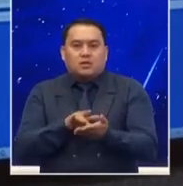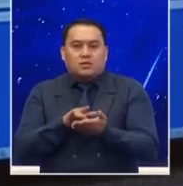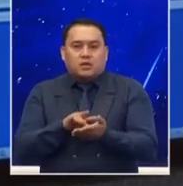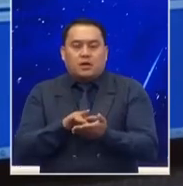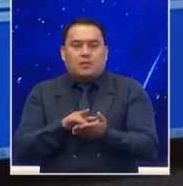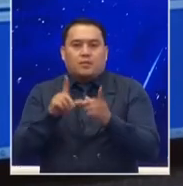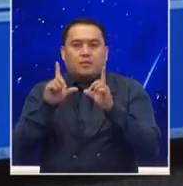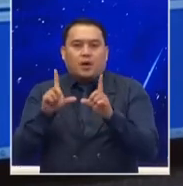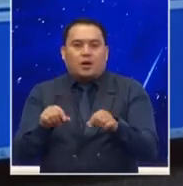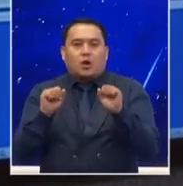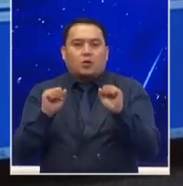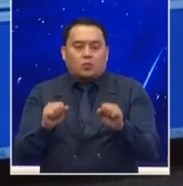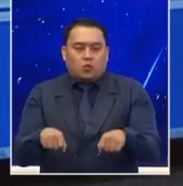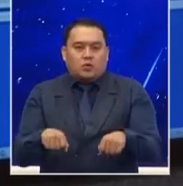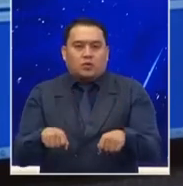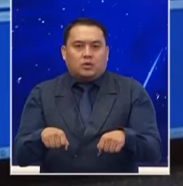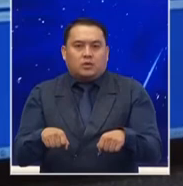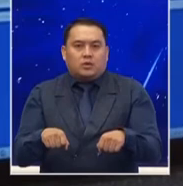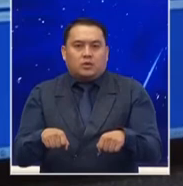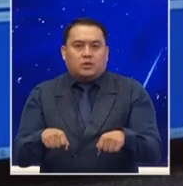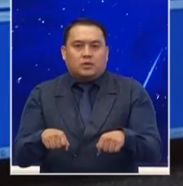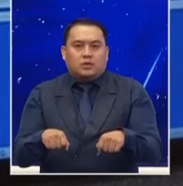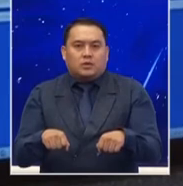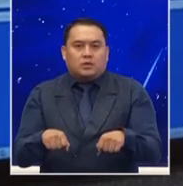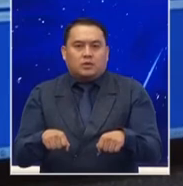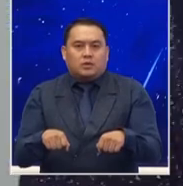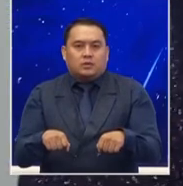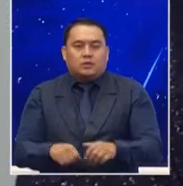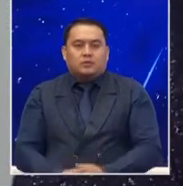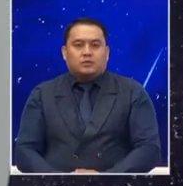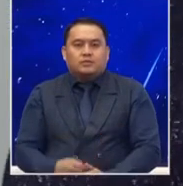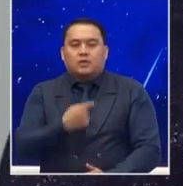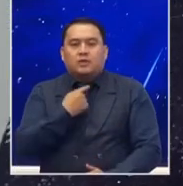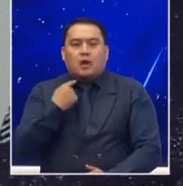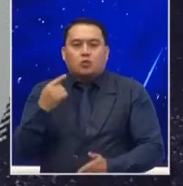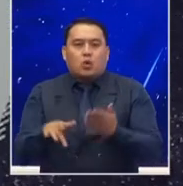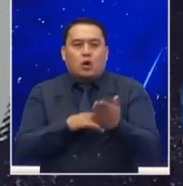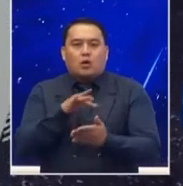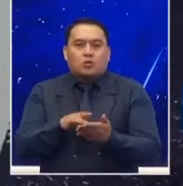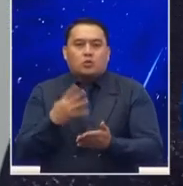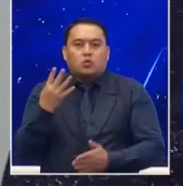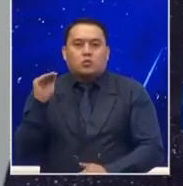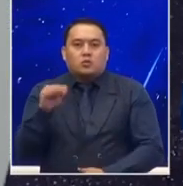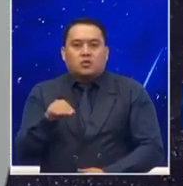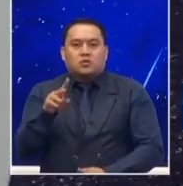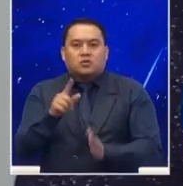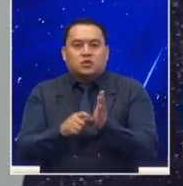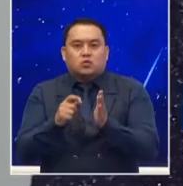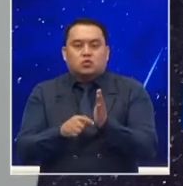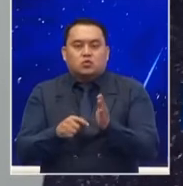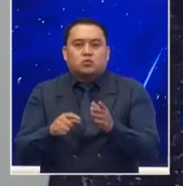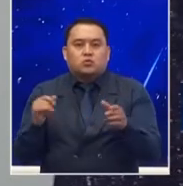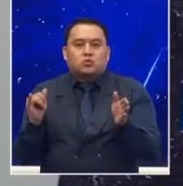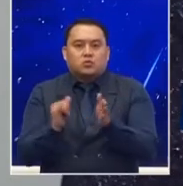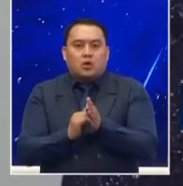баруға жолдама алу үшін тоже сол порталдан алуға болады. Талдықорған қаласы бойынша 4700 мүгедек тіркеуде отыр. Оның